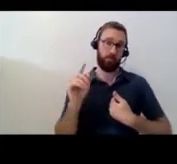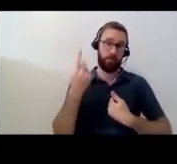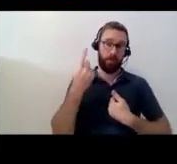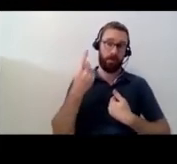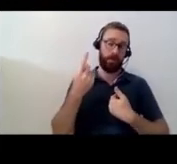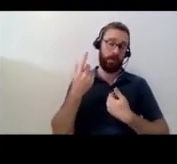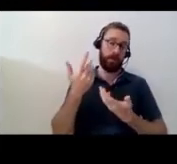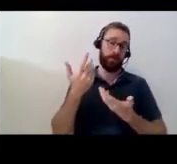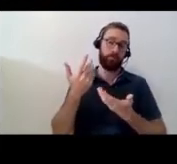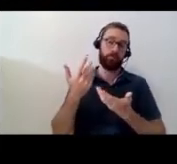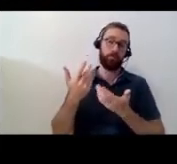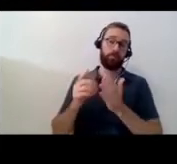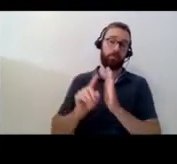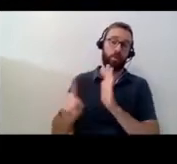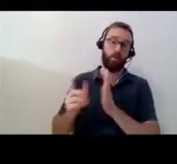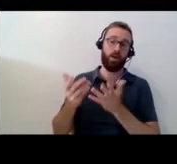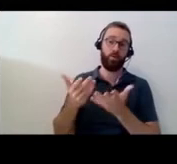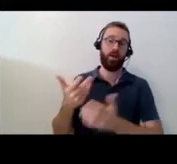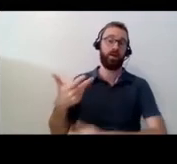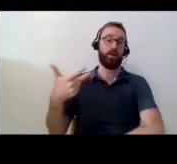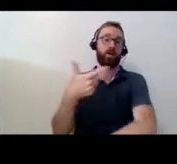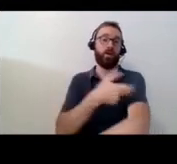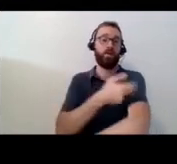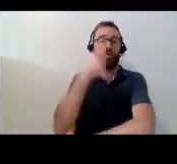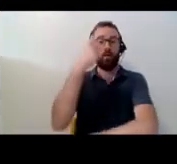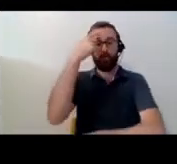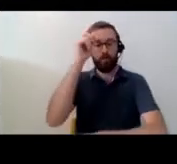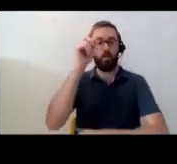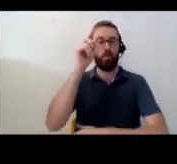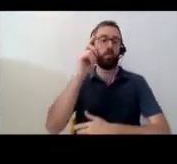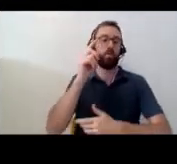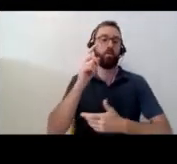la pratique de ce qu'on appelle les euthanasies de convenance ou les abattages de